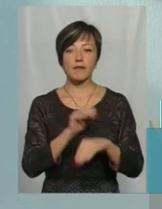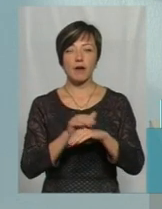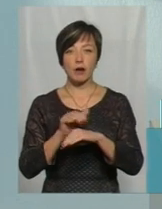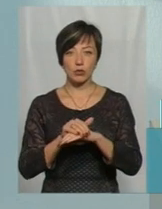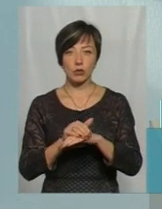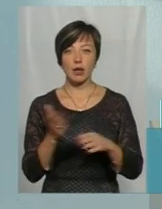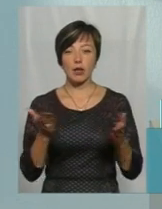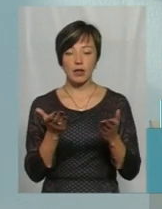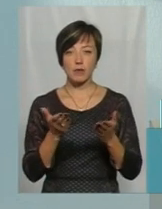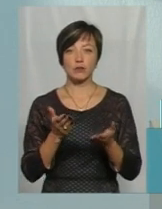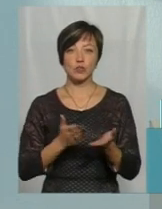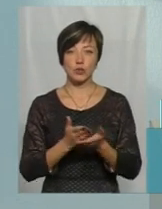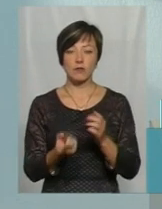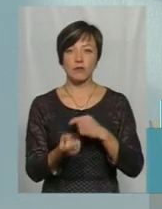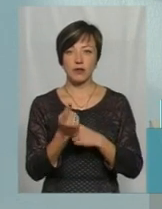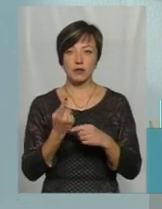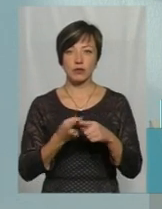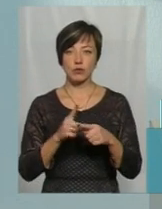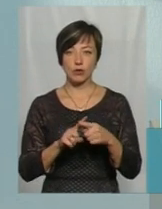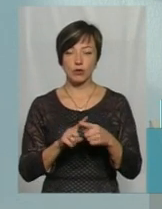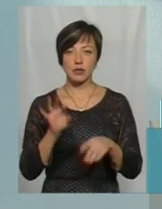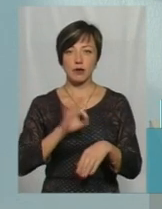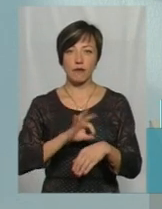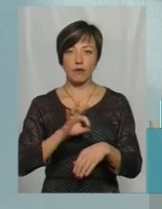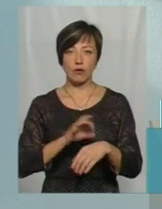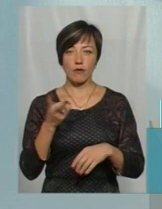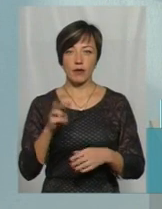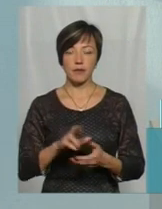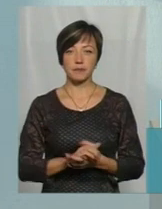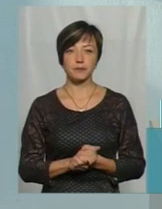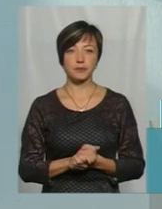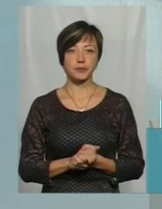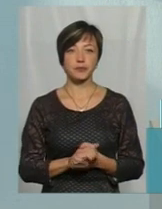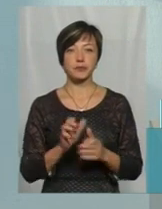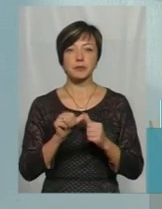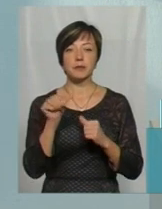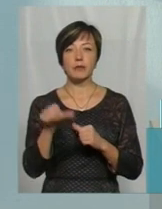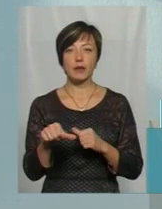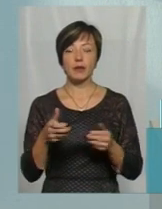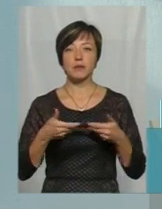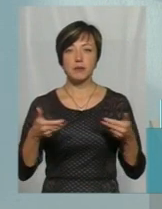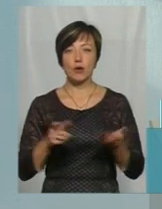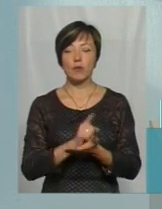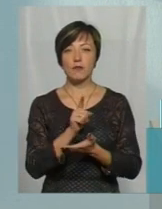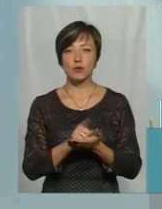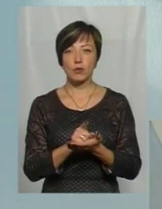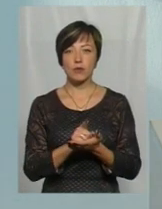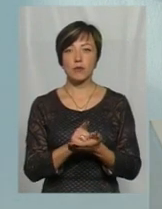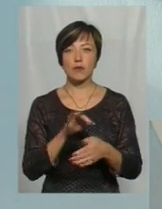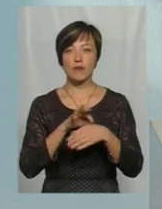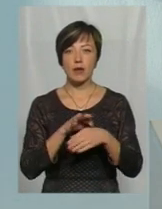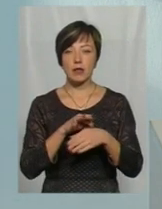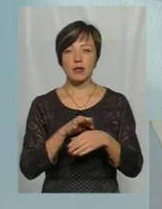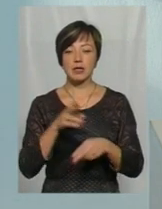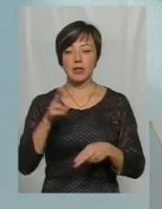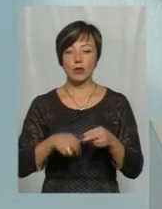фактор, який послужив виникненню цього захворювання. Крім того, ми в обов'язковому порядку провели